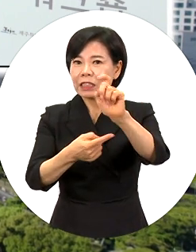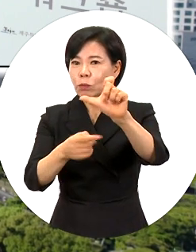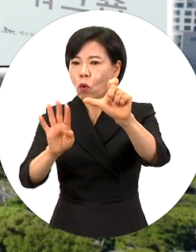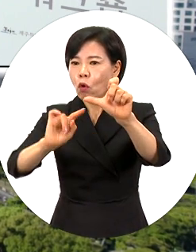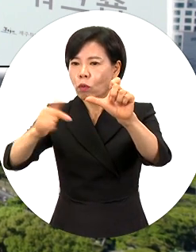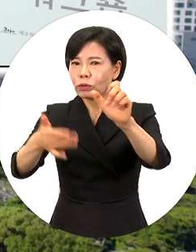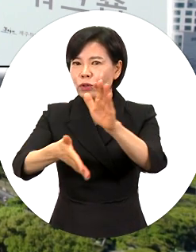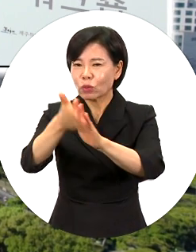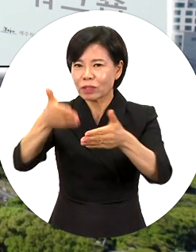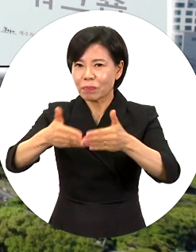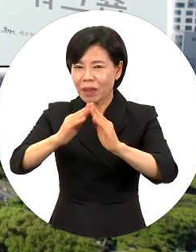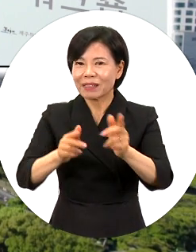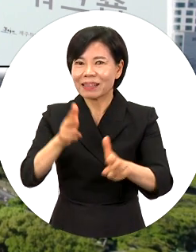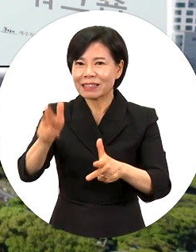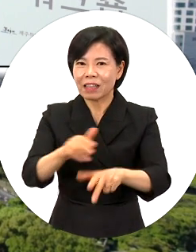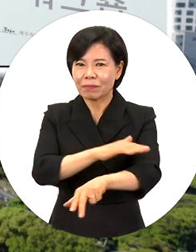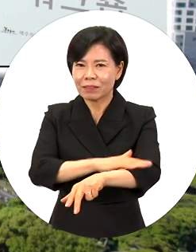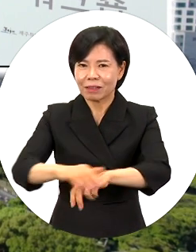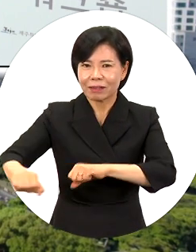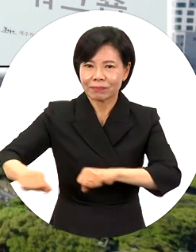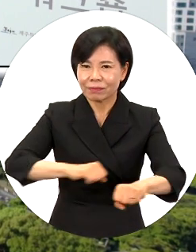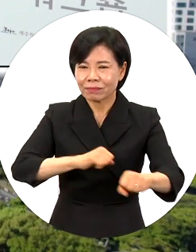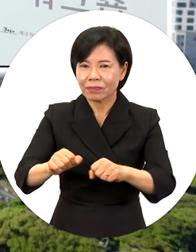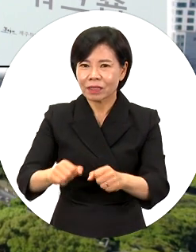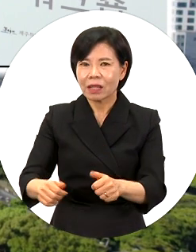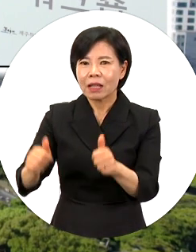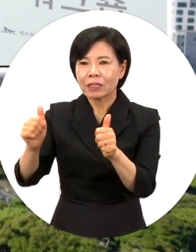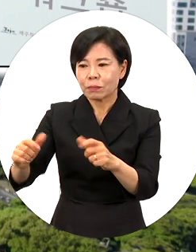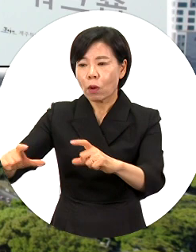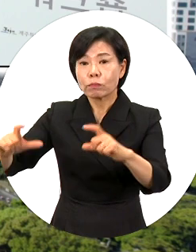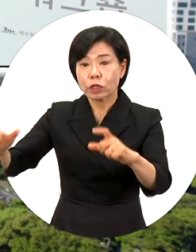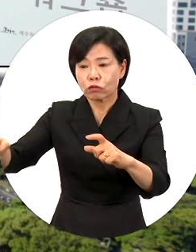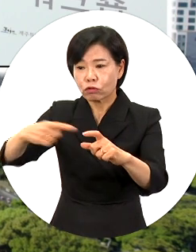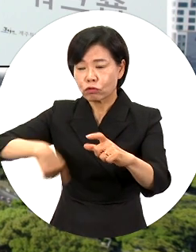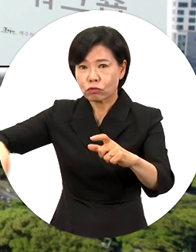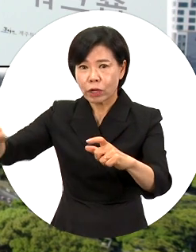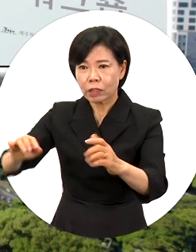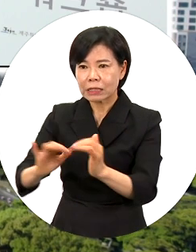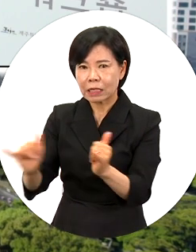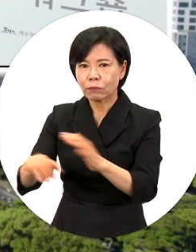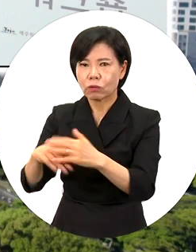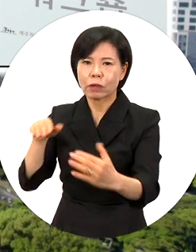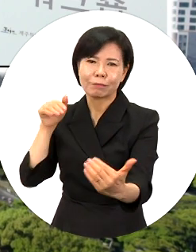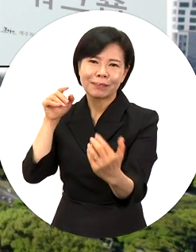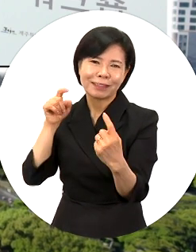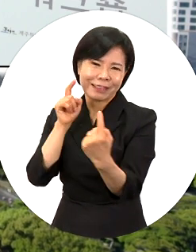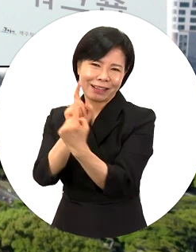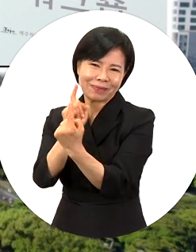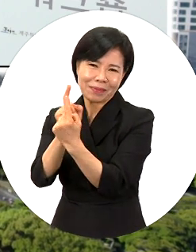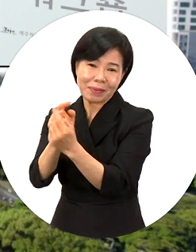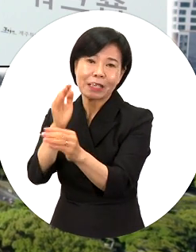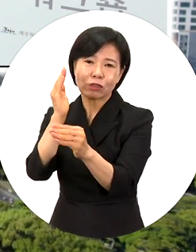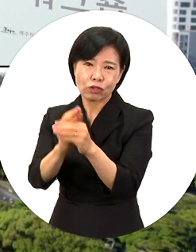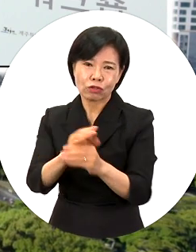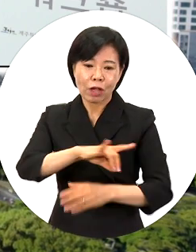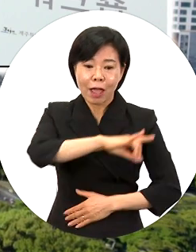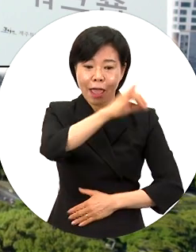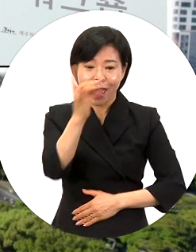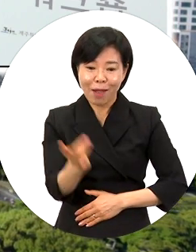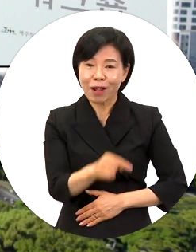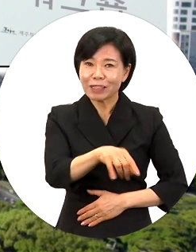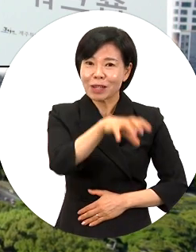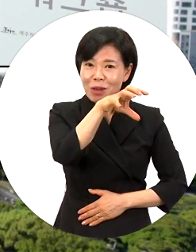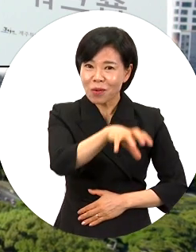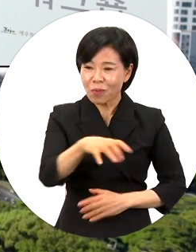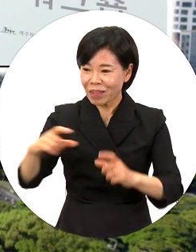도시 제주 조성 사업을 본격 추진하면서 시범지구 주민들과 소통을 확대하고 있습니다. 에워룹은